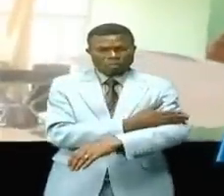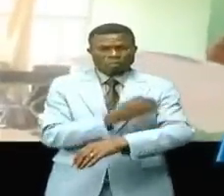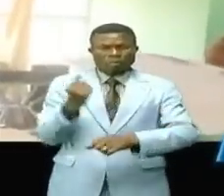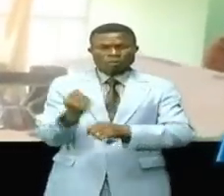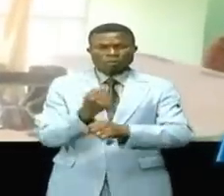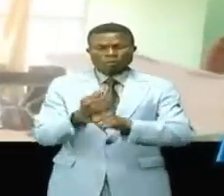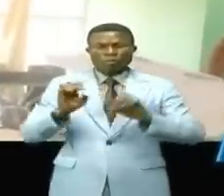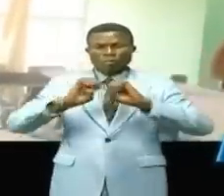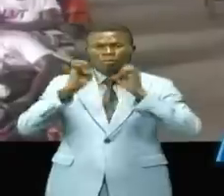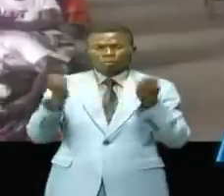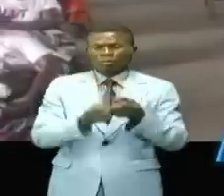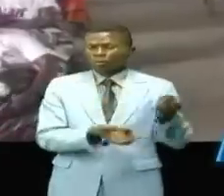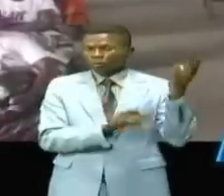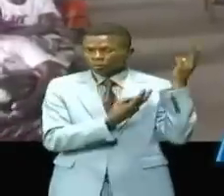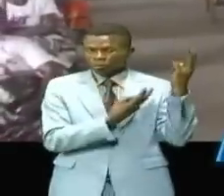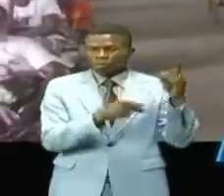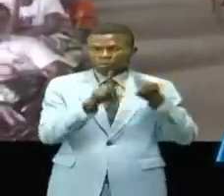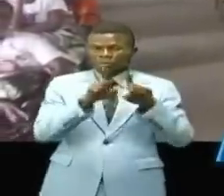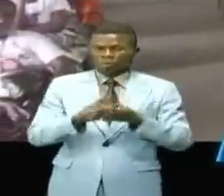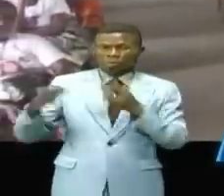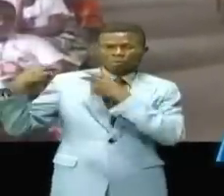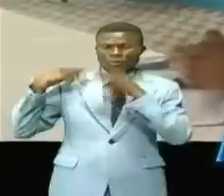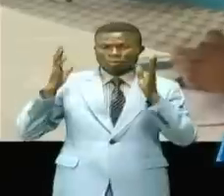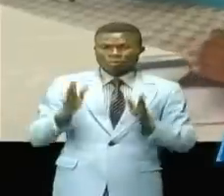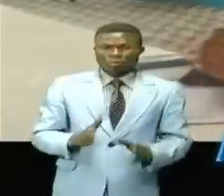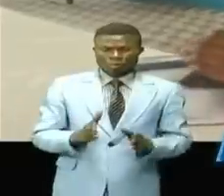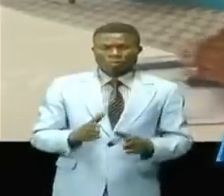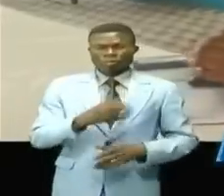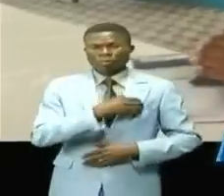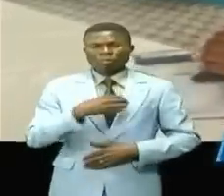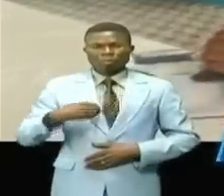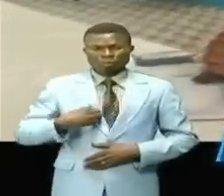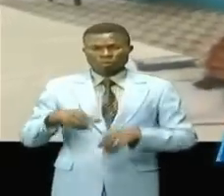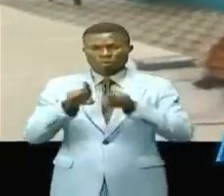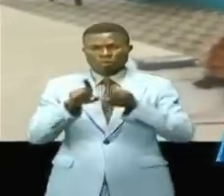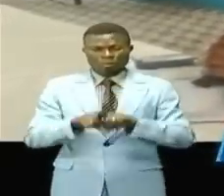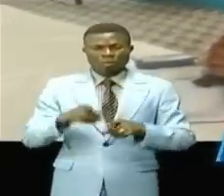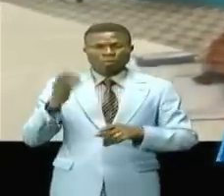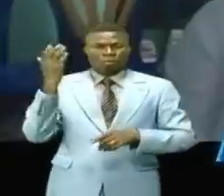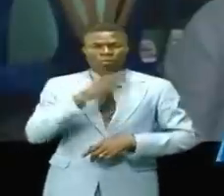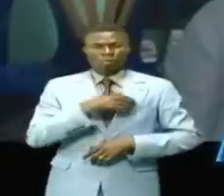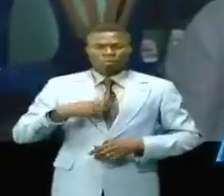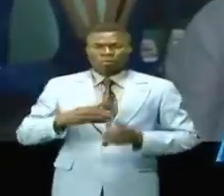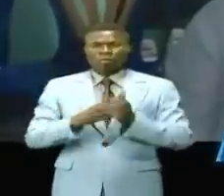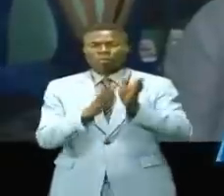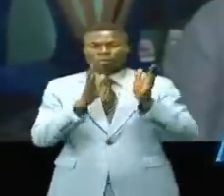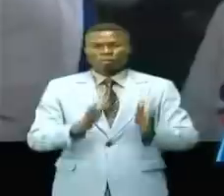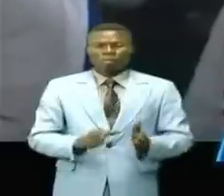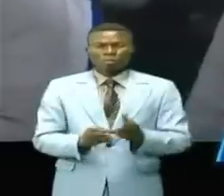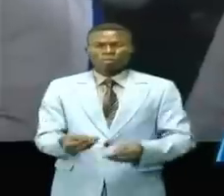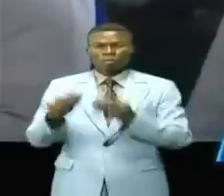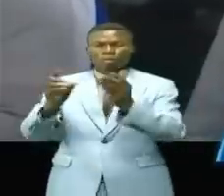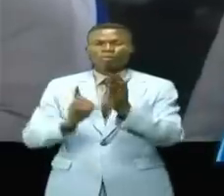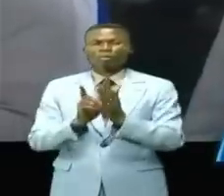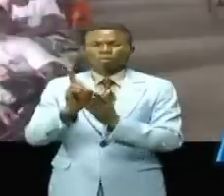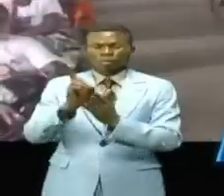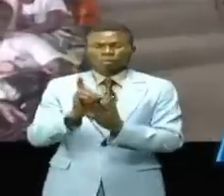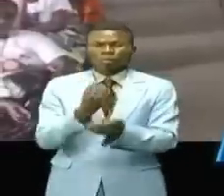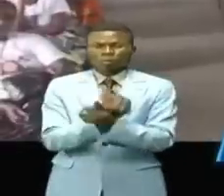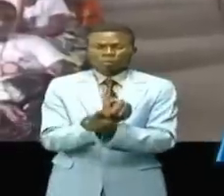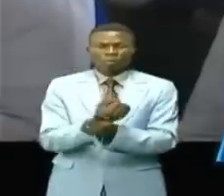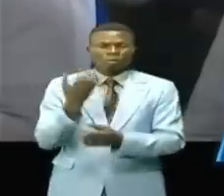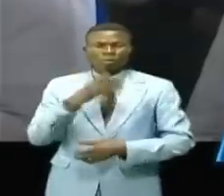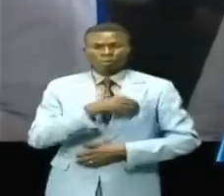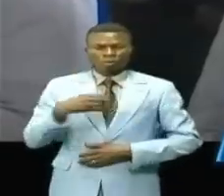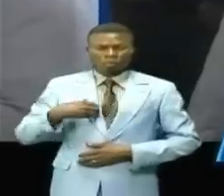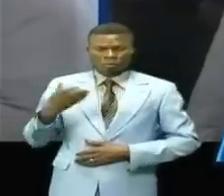sociaux, des valeurs et responsabilités qu'ont les femmes et les hommes leaders capables d'apporter le développement dans les respects du genre.